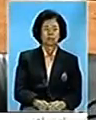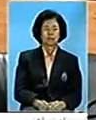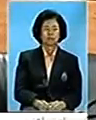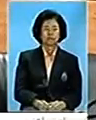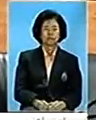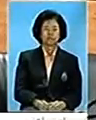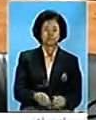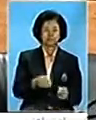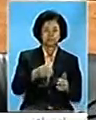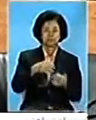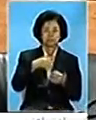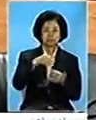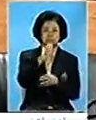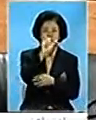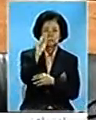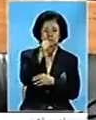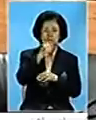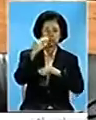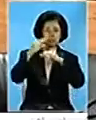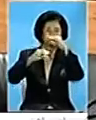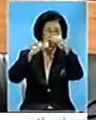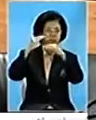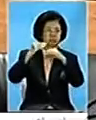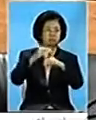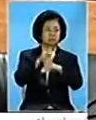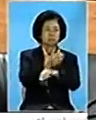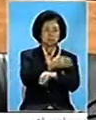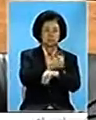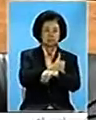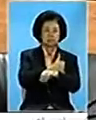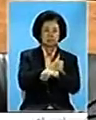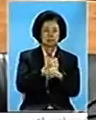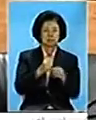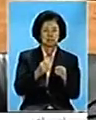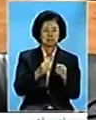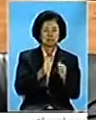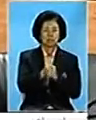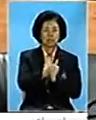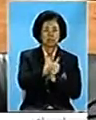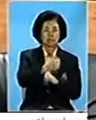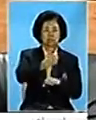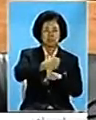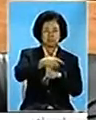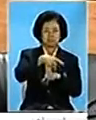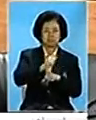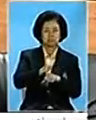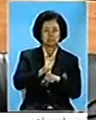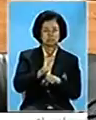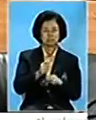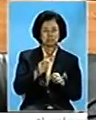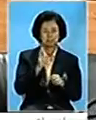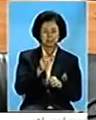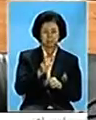สภาพัฒนาการเมืองผ่านท่านประธานนะครับว่าความจริงผ